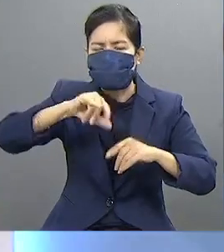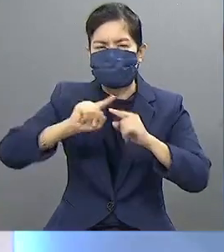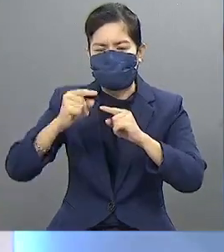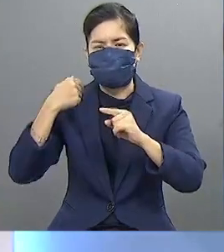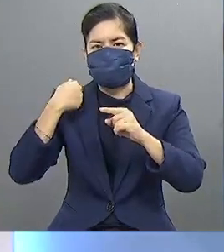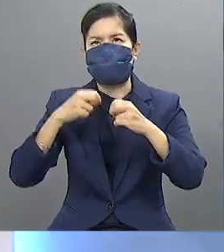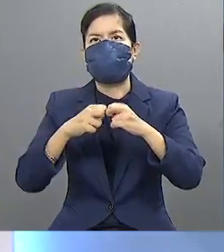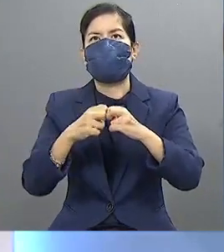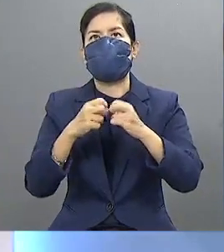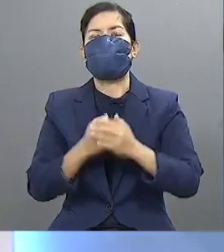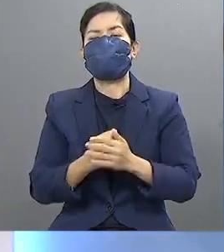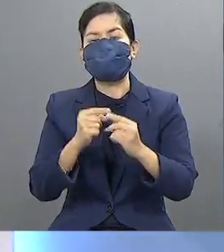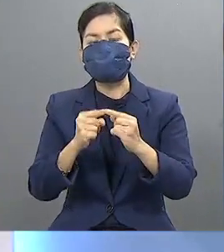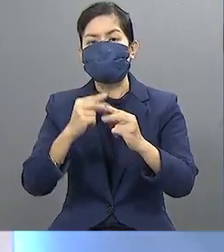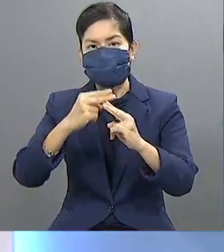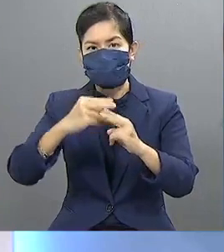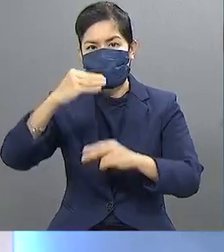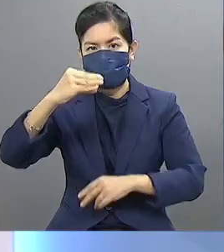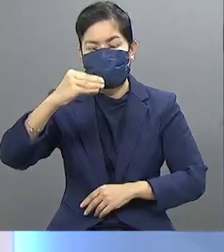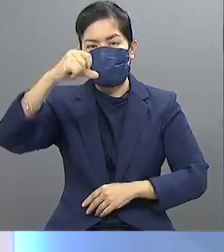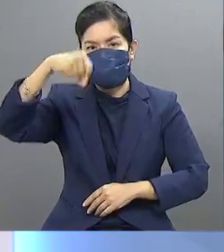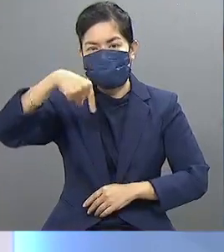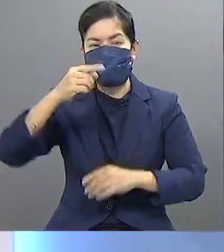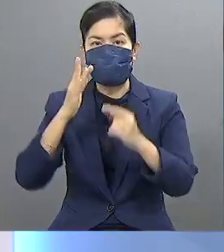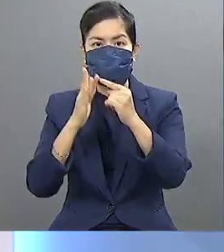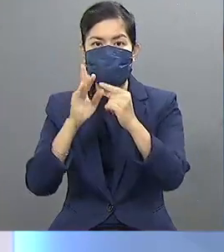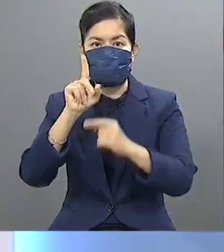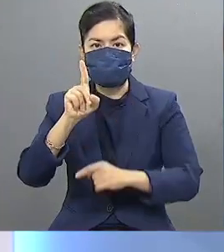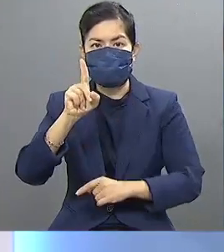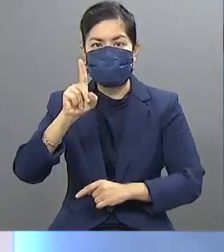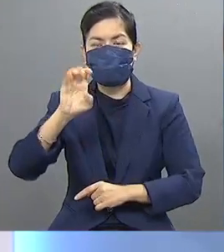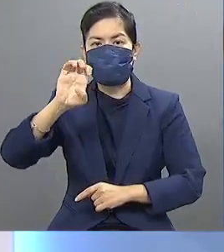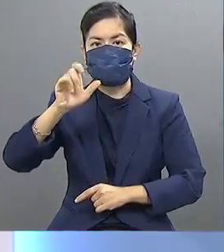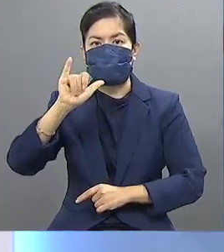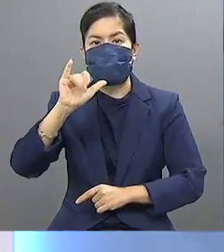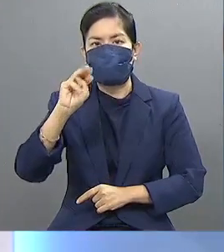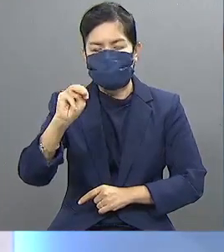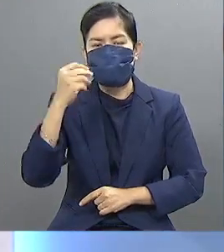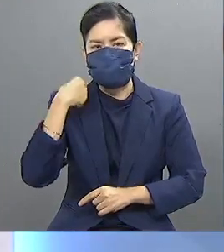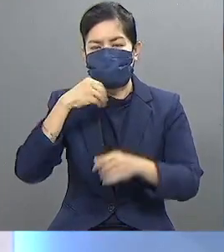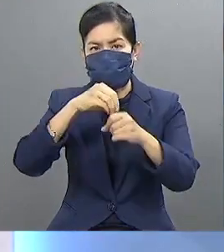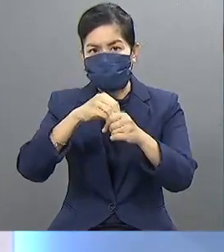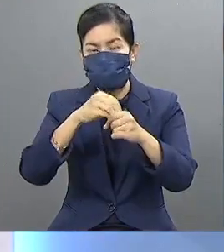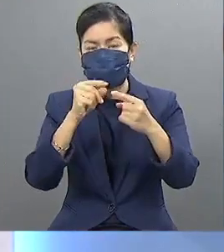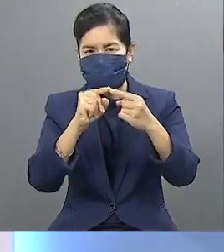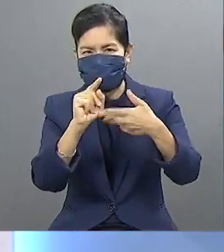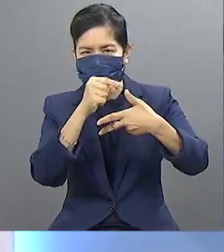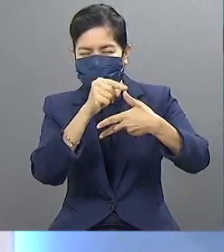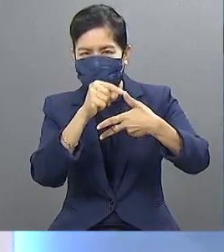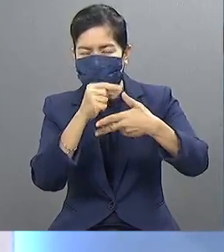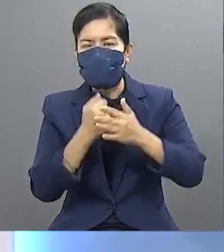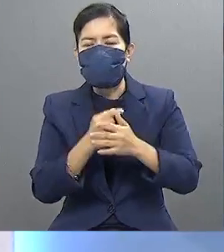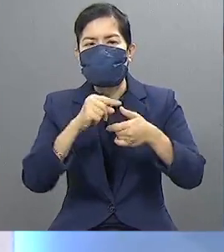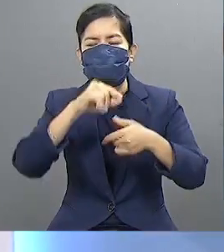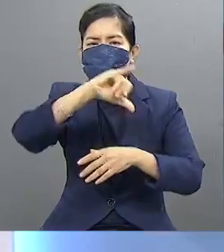กติมักจะมีอยู่ในอาหารที่รสชาติเค็ ม เกลือซีอิ๊วน้ำปลาผงชูรสซ ุ ปก้อนผงปรุงรสนะ